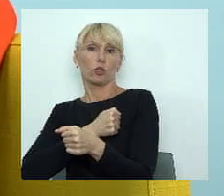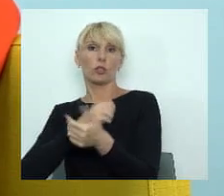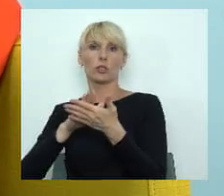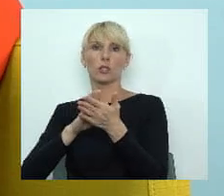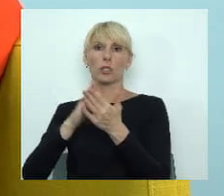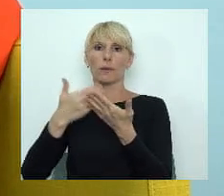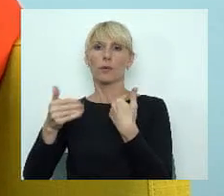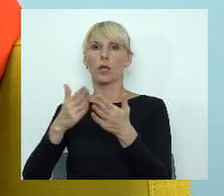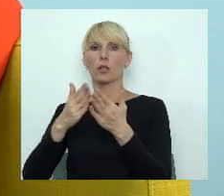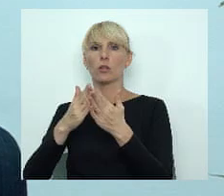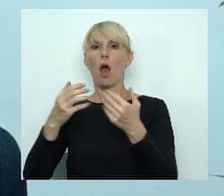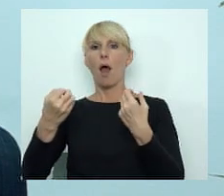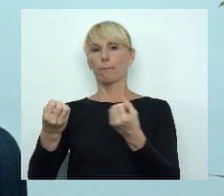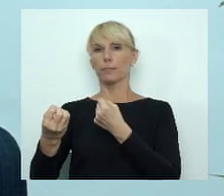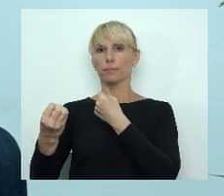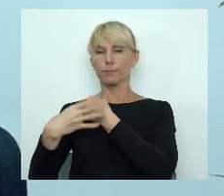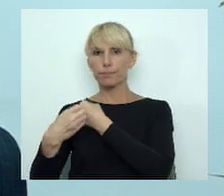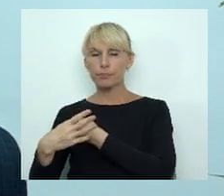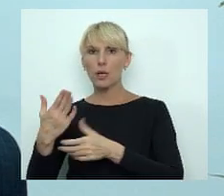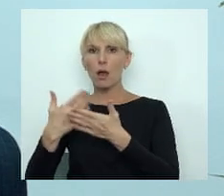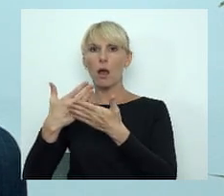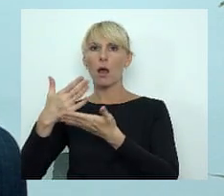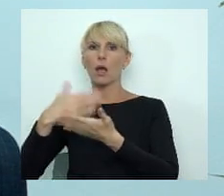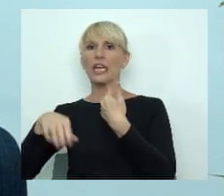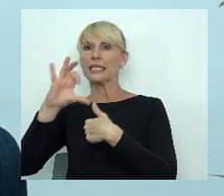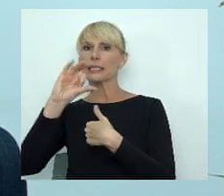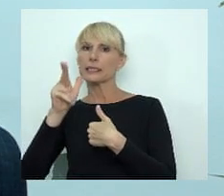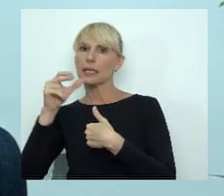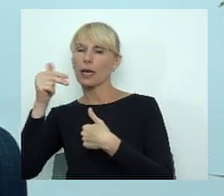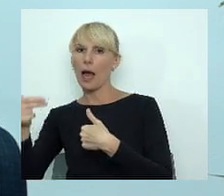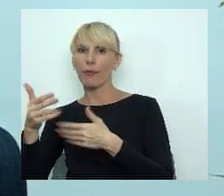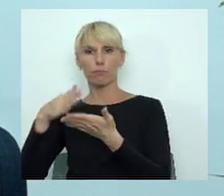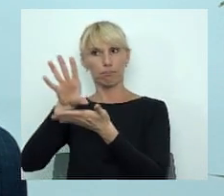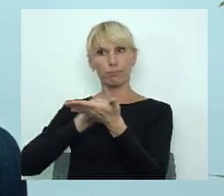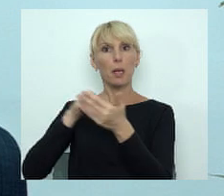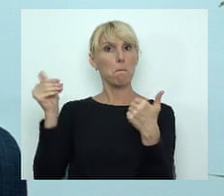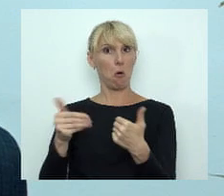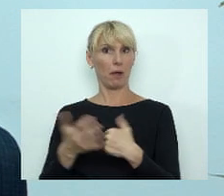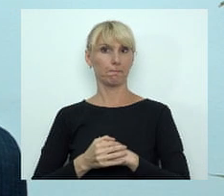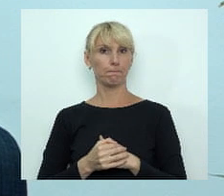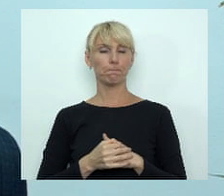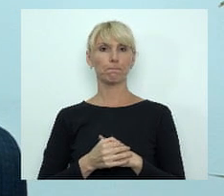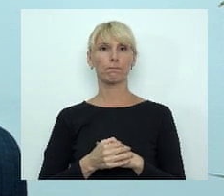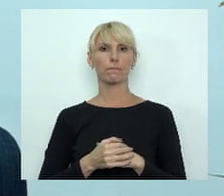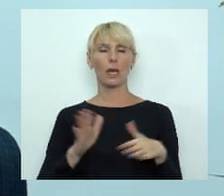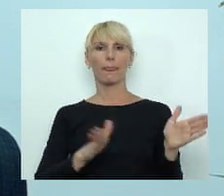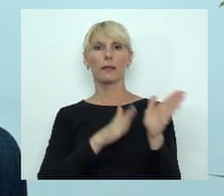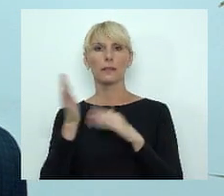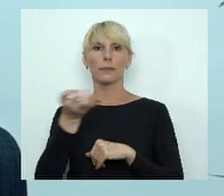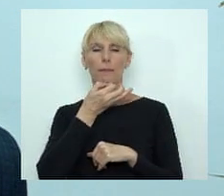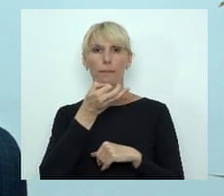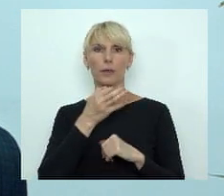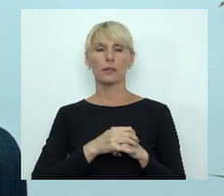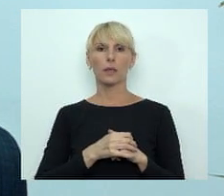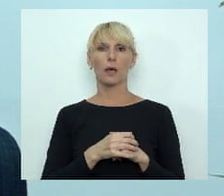zdjęcie rentgenowskie mogę dostać, i mogę skan uzyskać drogą elektroniczną, więc tych wariantów jest bardzo wiele. Kolejne pytanie. Czy każdy